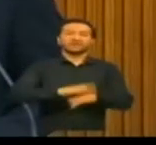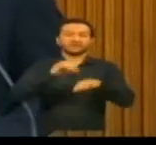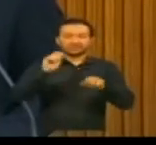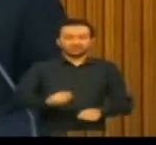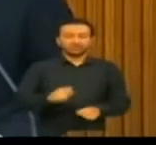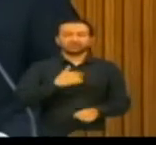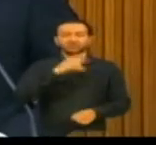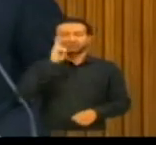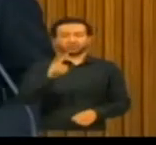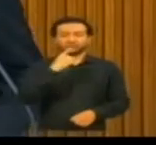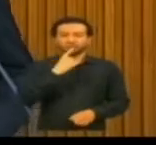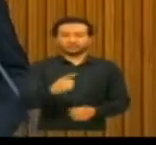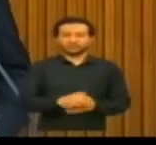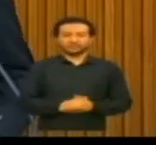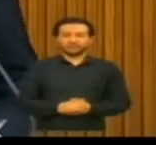edilecekmiş göreceksiniz diyor.